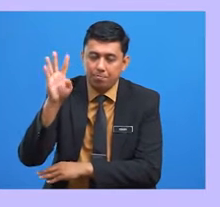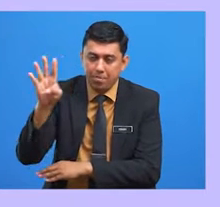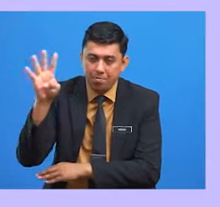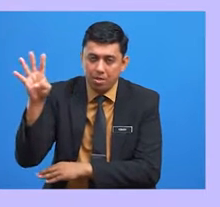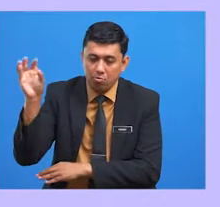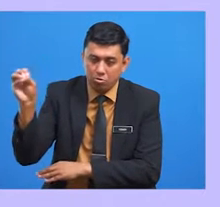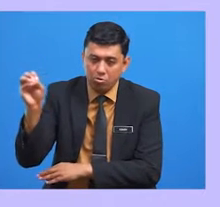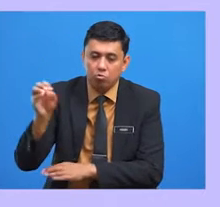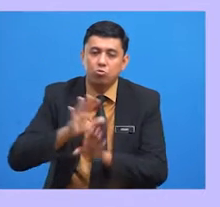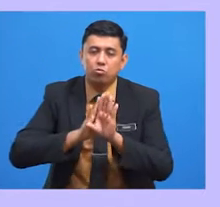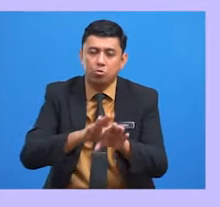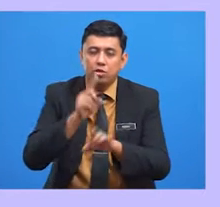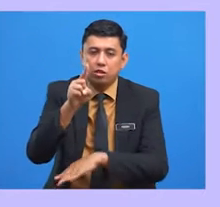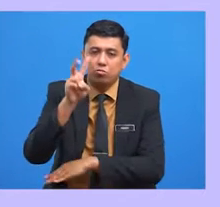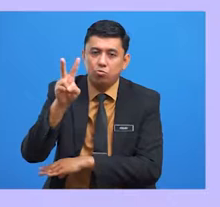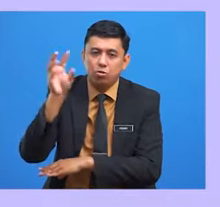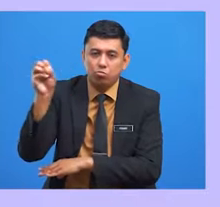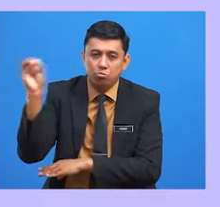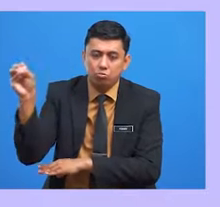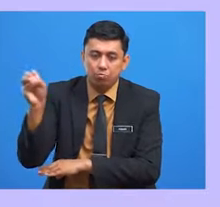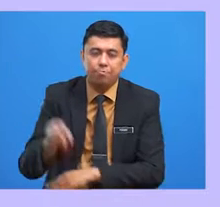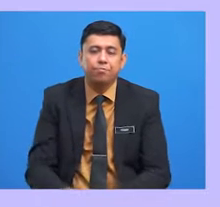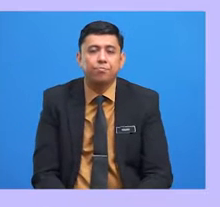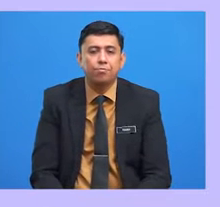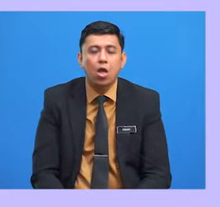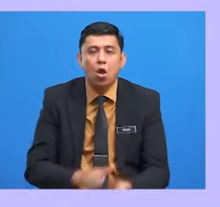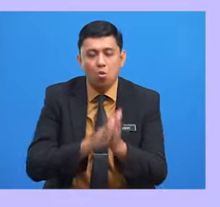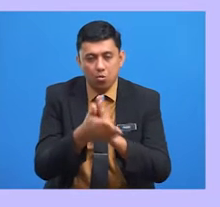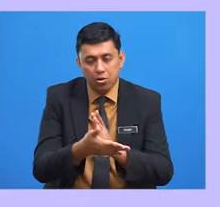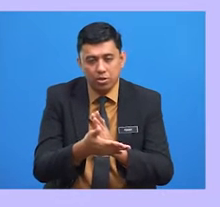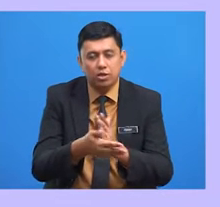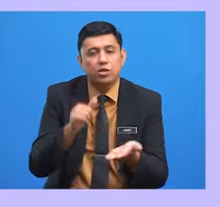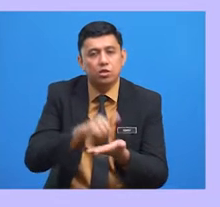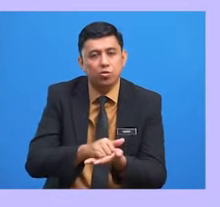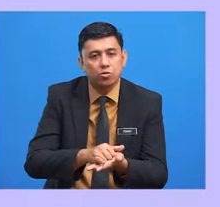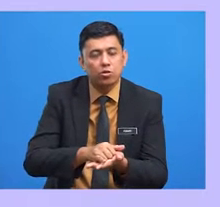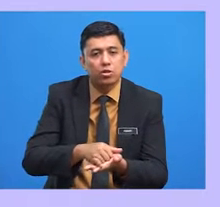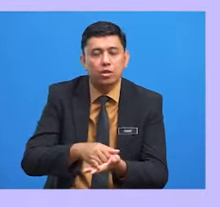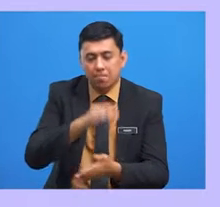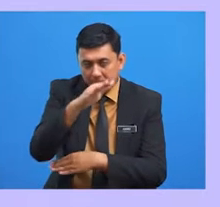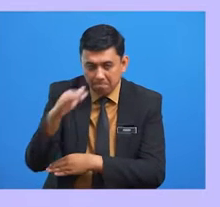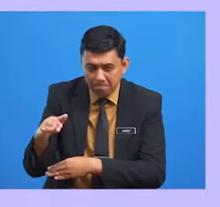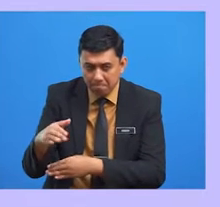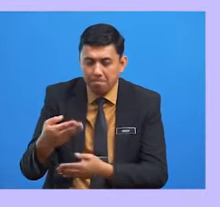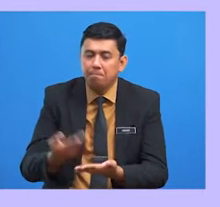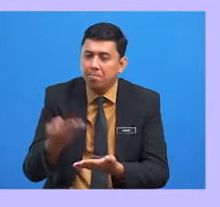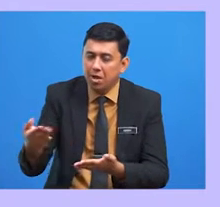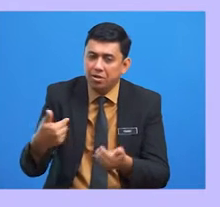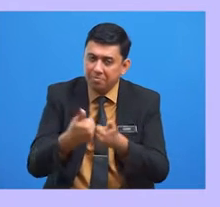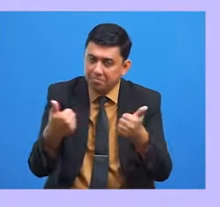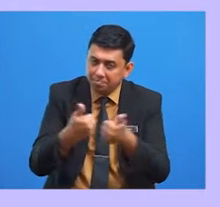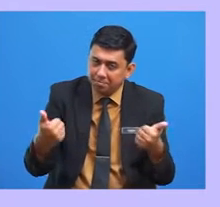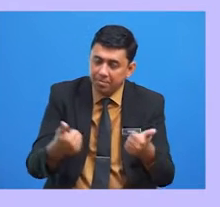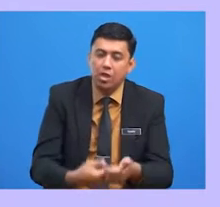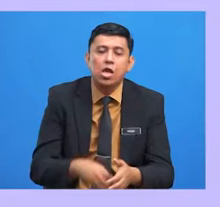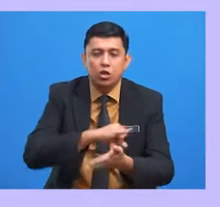RM1,440 tolak RM1,200. Oleh itu, penurunan harga terhadap barang anjal akan menyebabkan